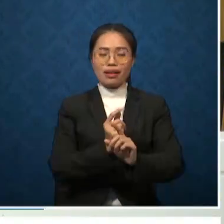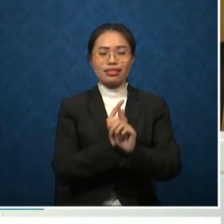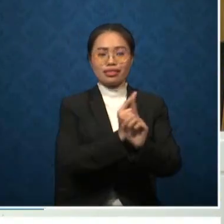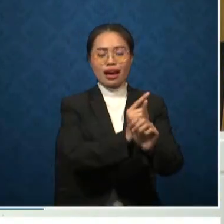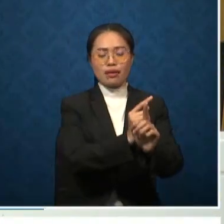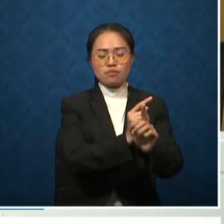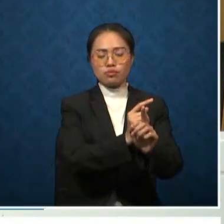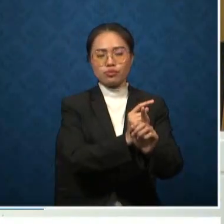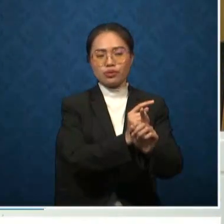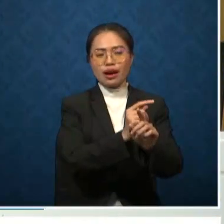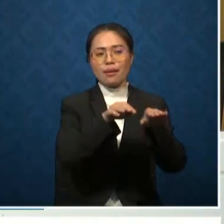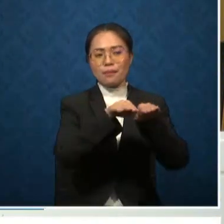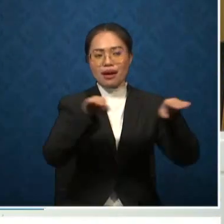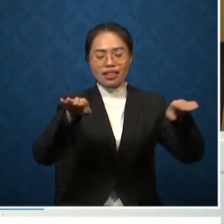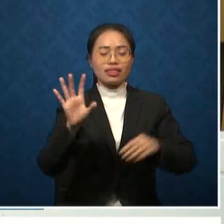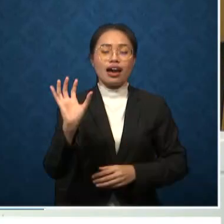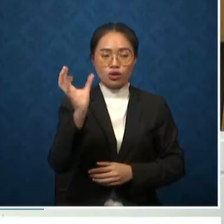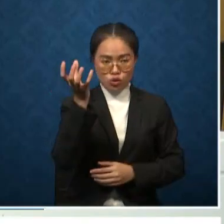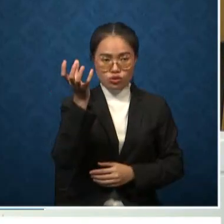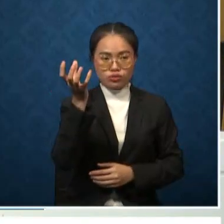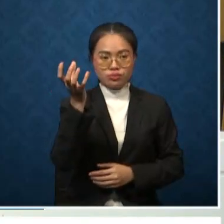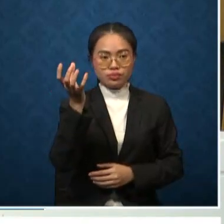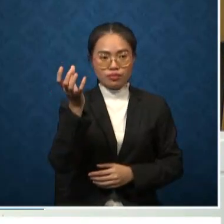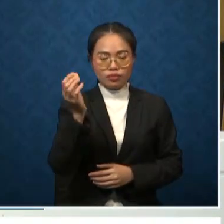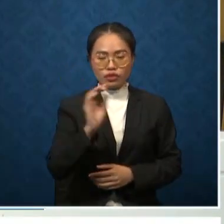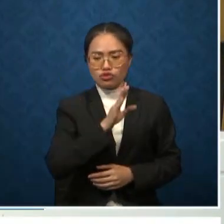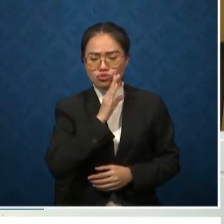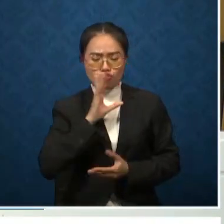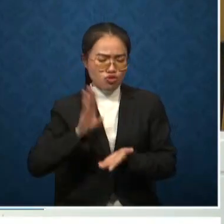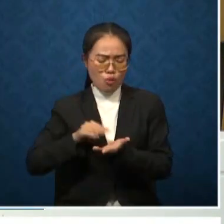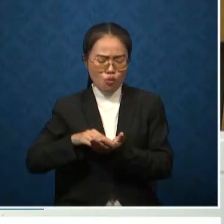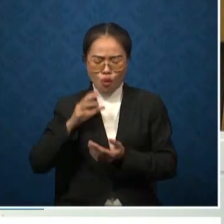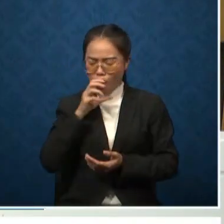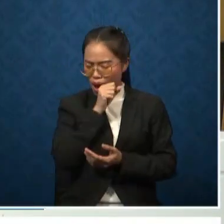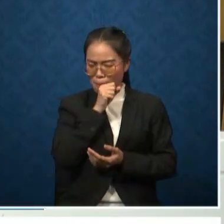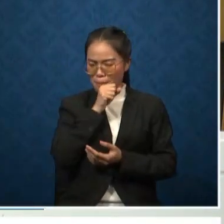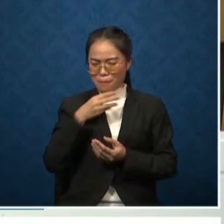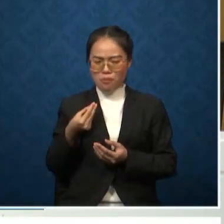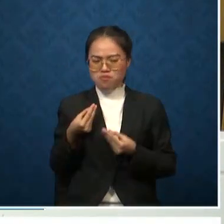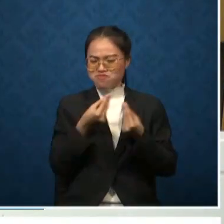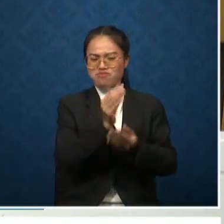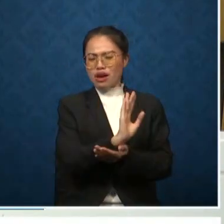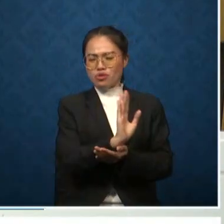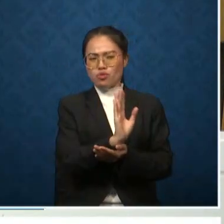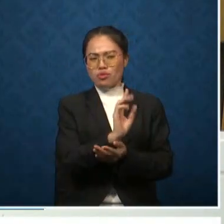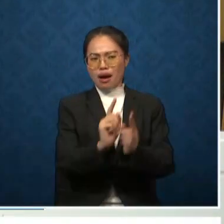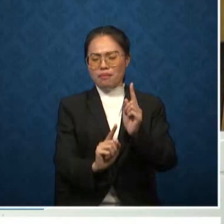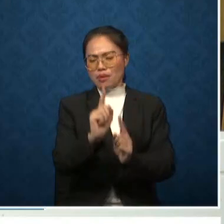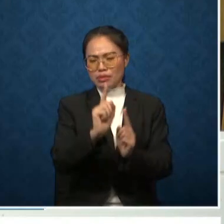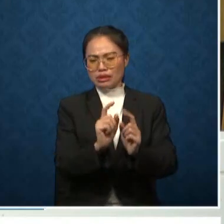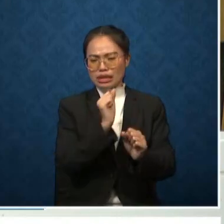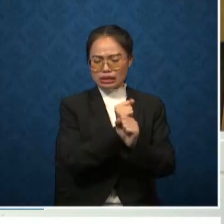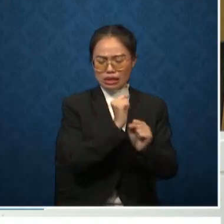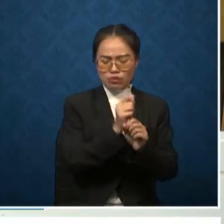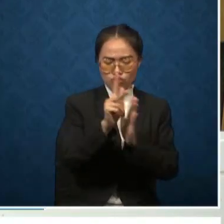ากลเป็นส่วนใหญ่กับการที่ว่าถ้าหากเราไม่ส่งข้อมูลการประเมินส่งข้อมูลในเรื่องของความก้าวหน้าในการ